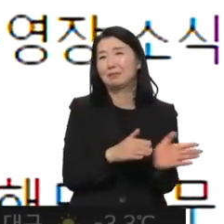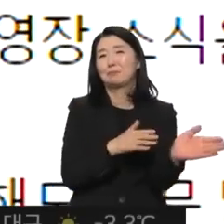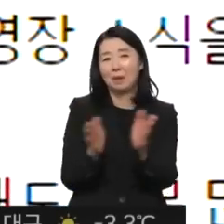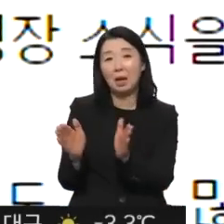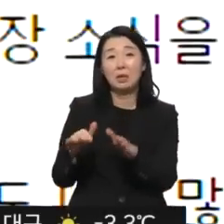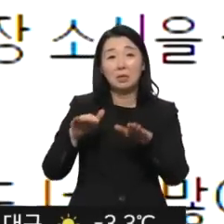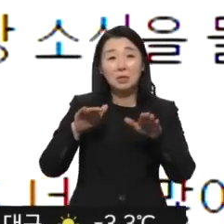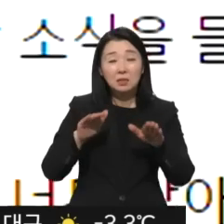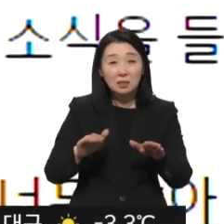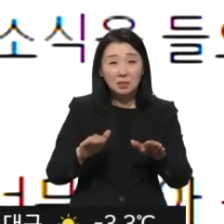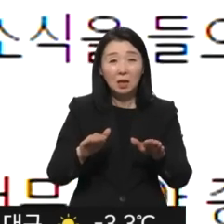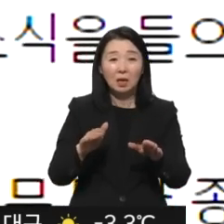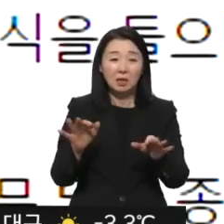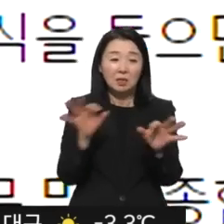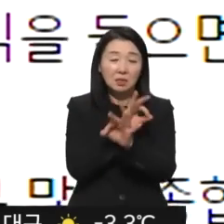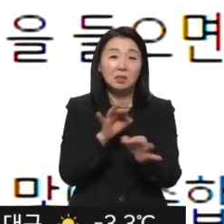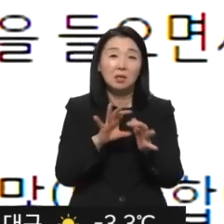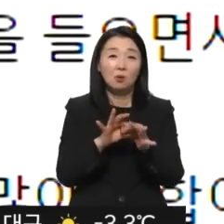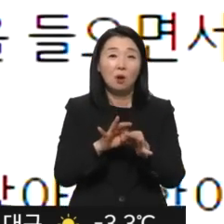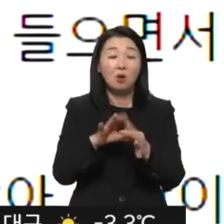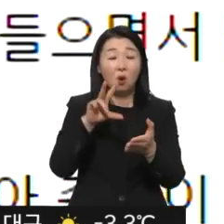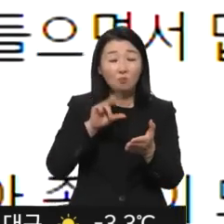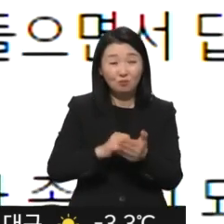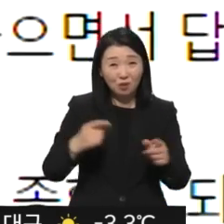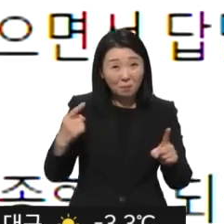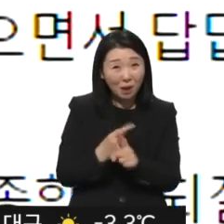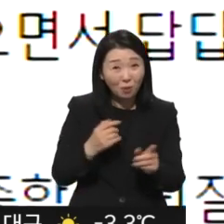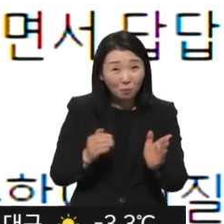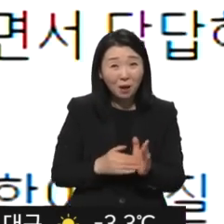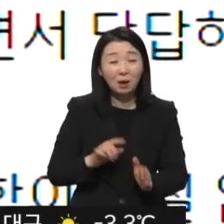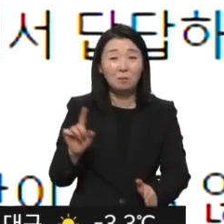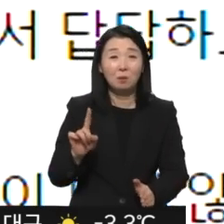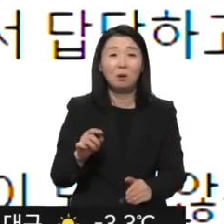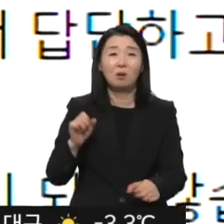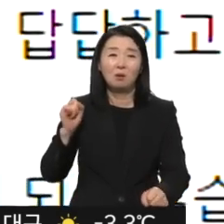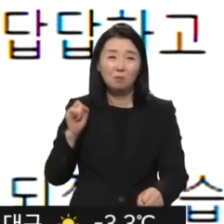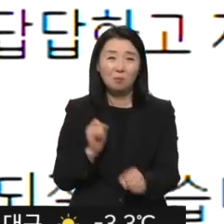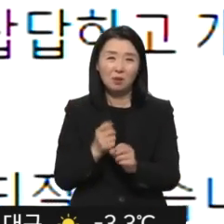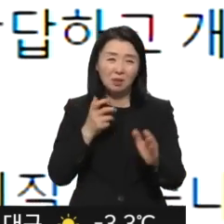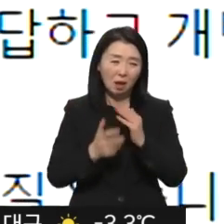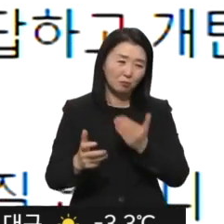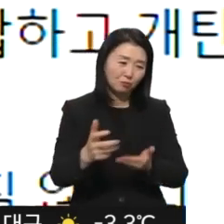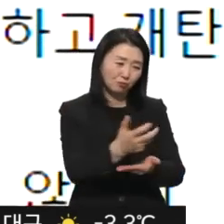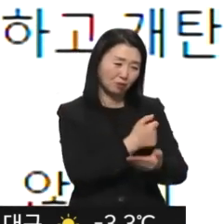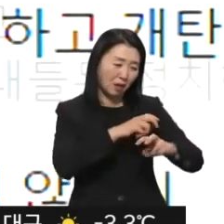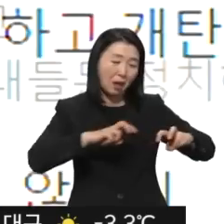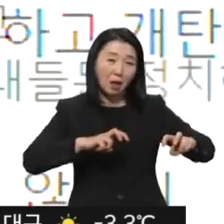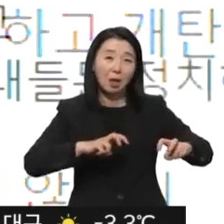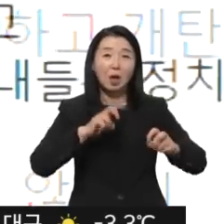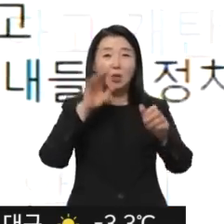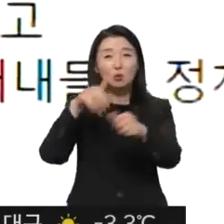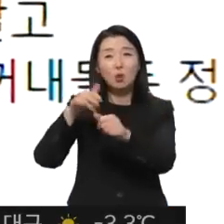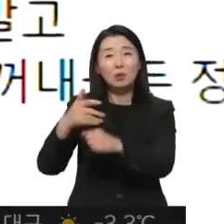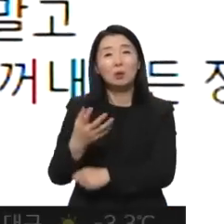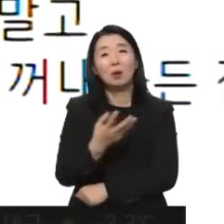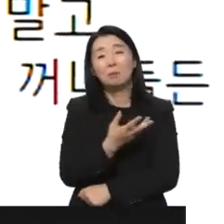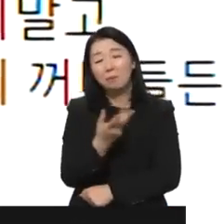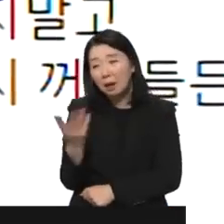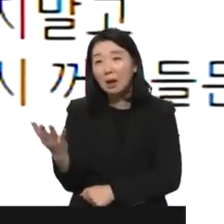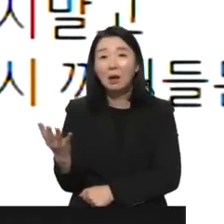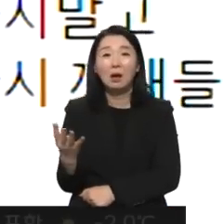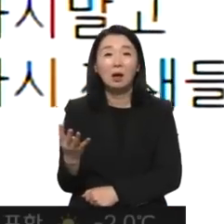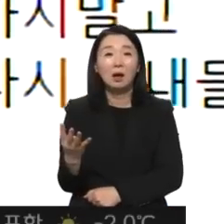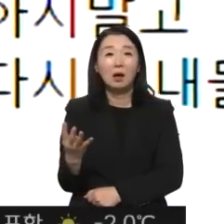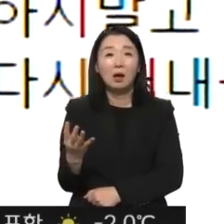이제 원전과 인사 문제로 전환한 거냐라고 반문했습니다. 벌써 압수수색과 소환을 받으니가 몇십 명인지 모른다.